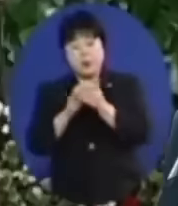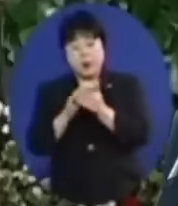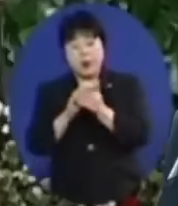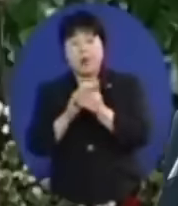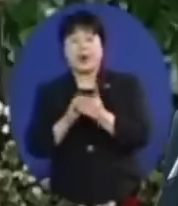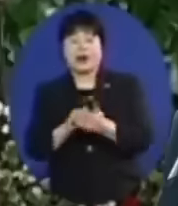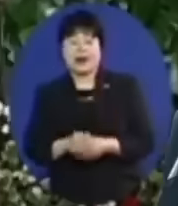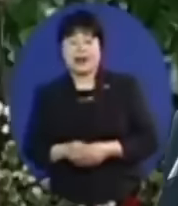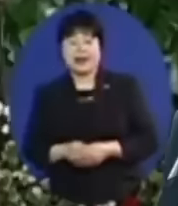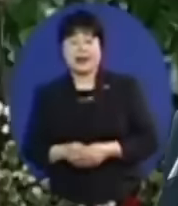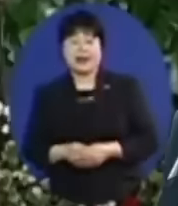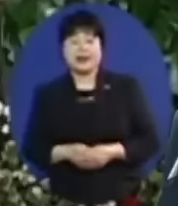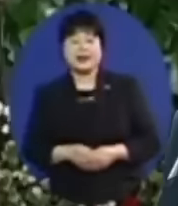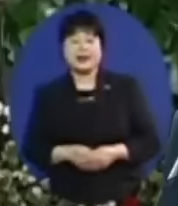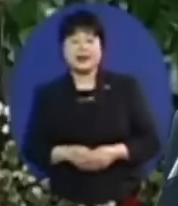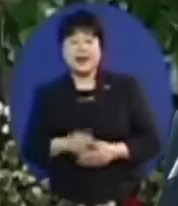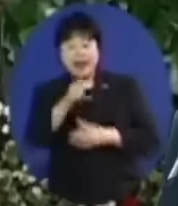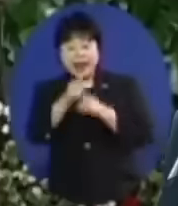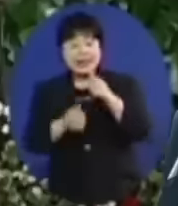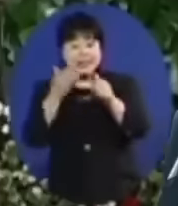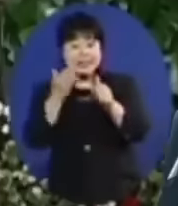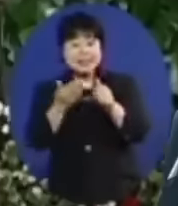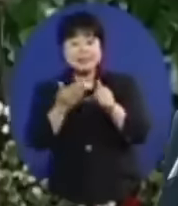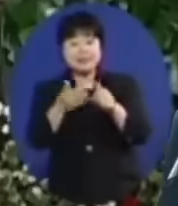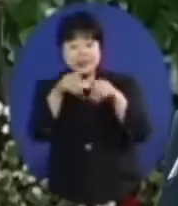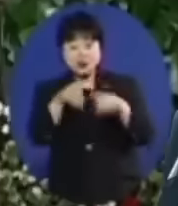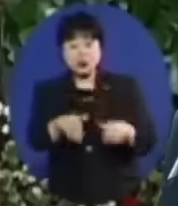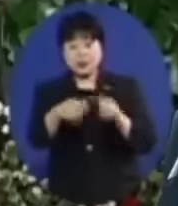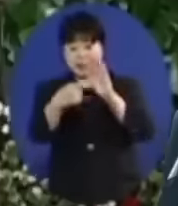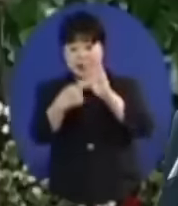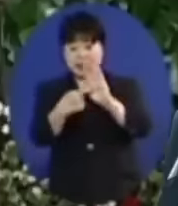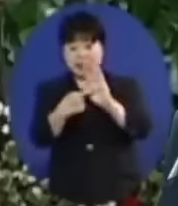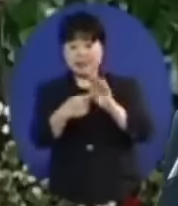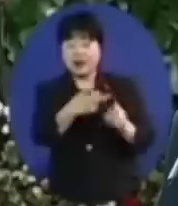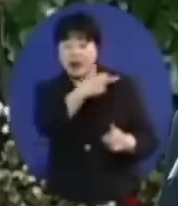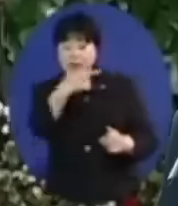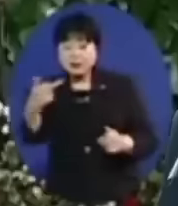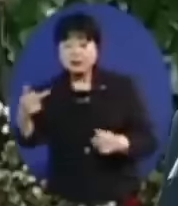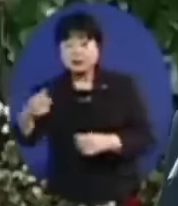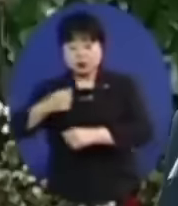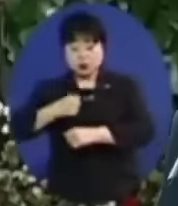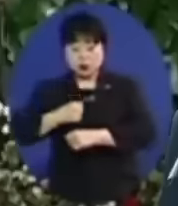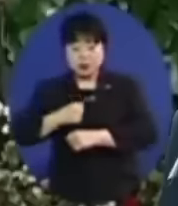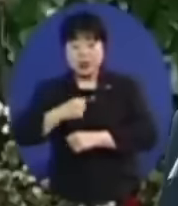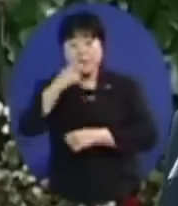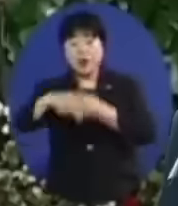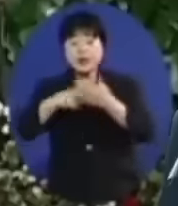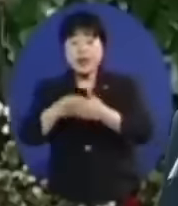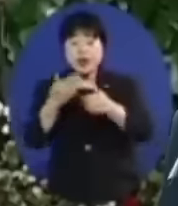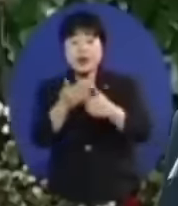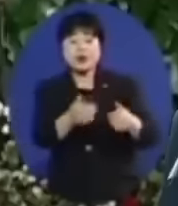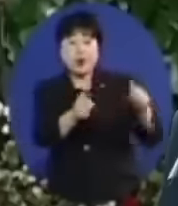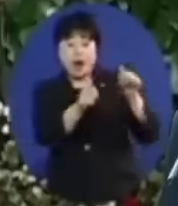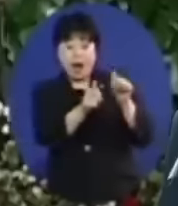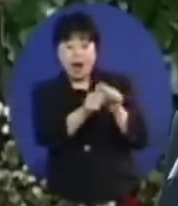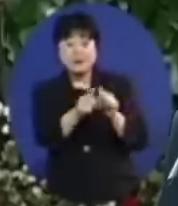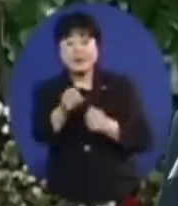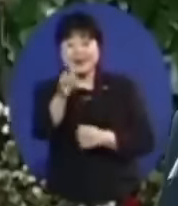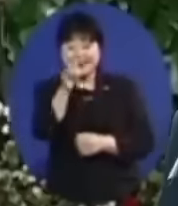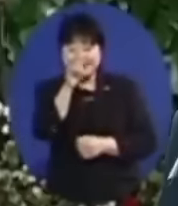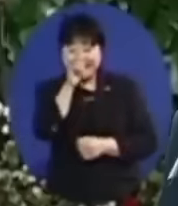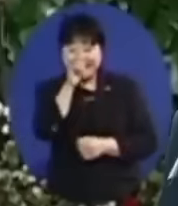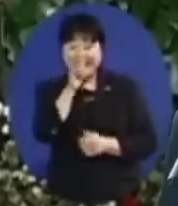타작하고 있는데 하나님의 사자가 그에게 나타나 큰 용사여 야훼께서 너와 함께 계시도다라고